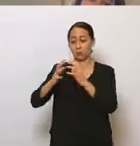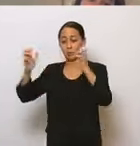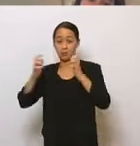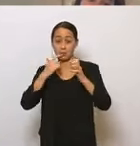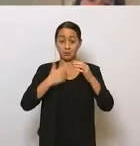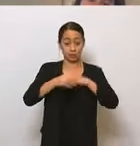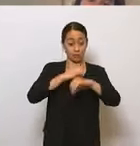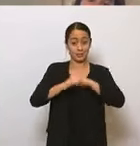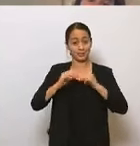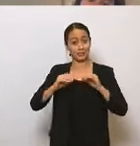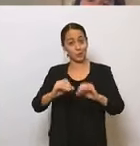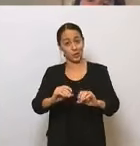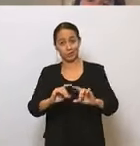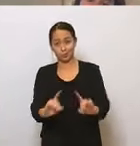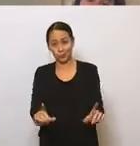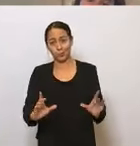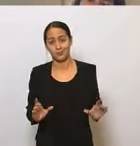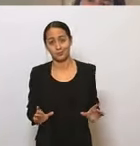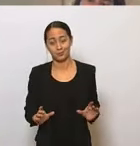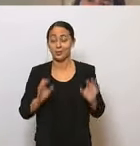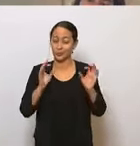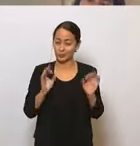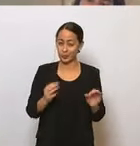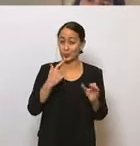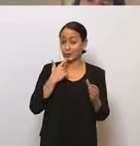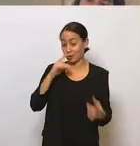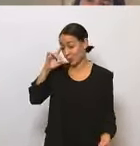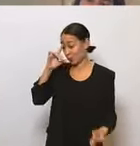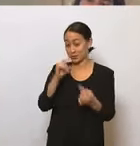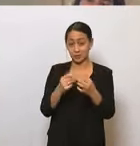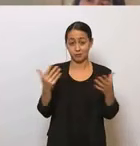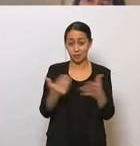donc, ce qui doit fonctionner, c'est la coopération